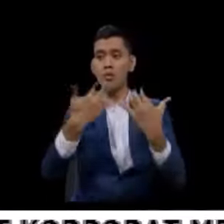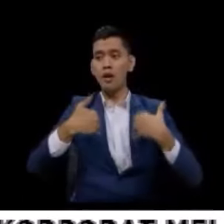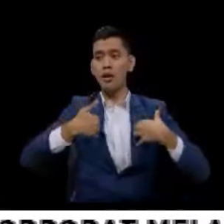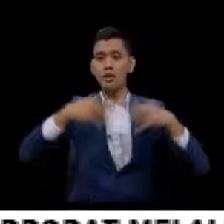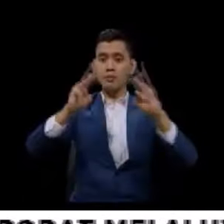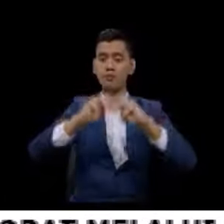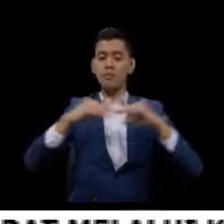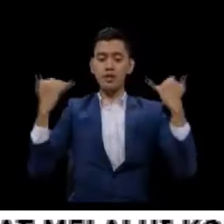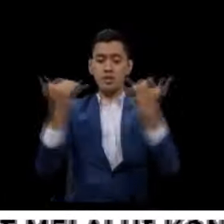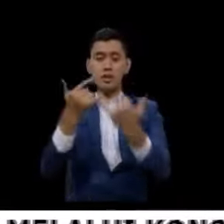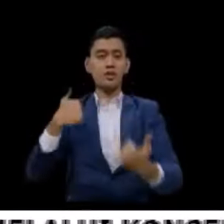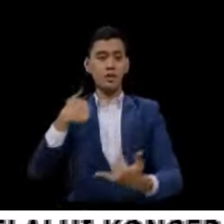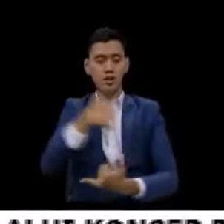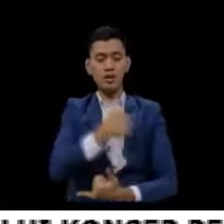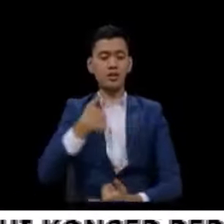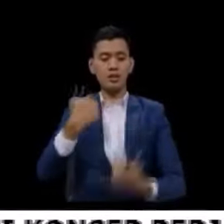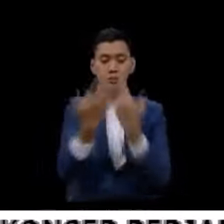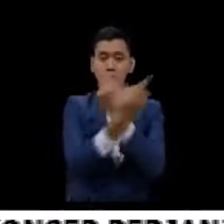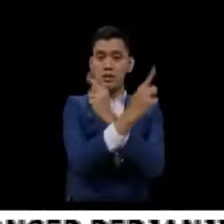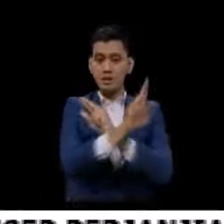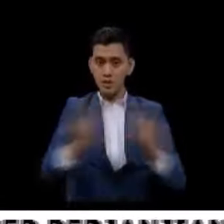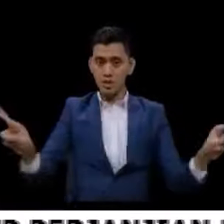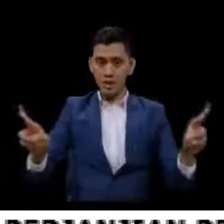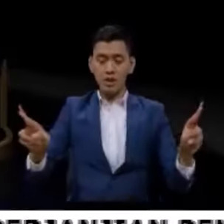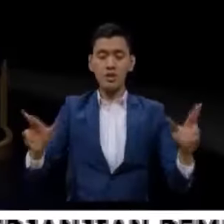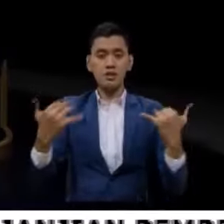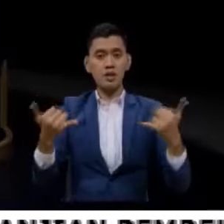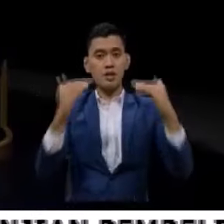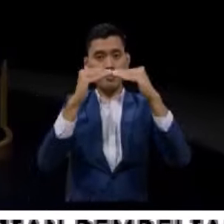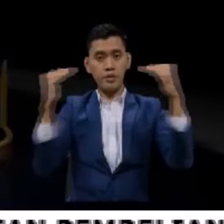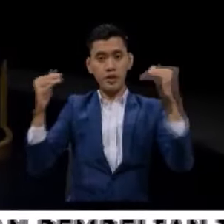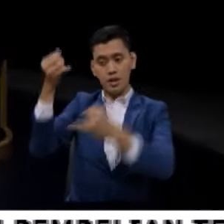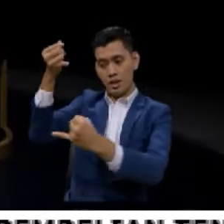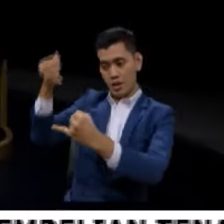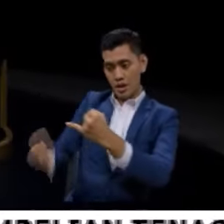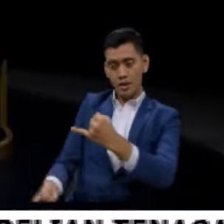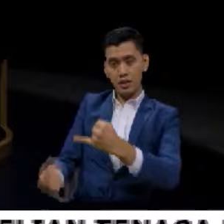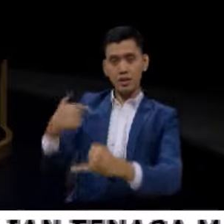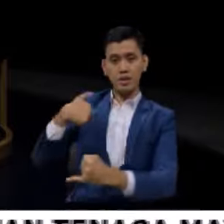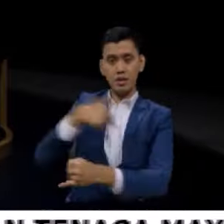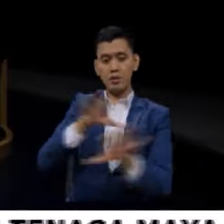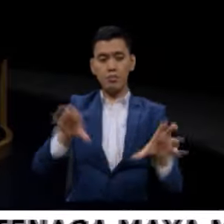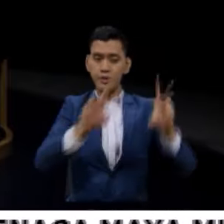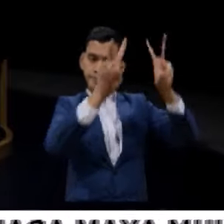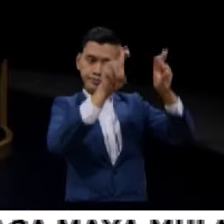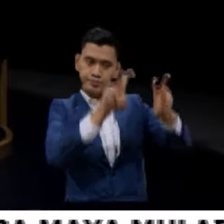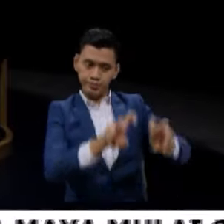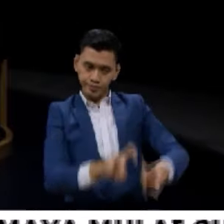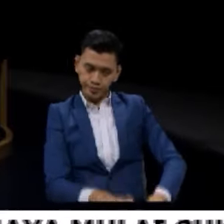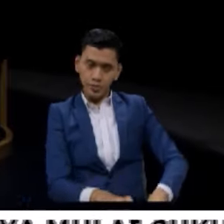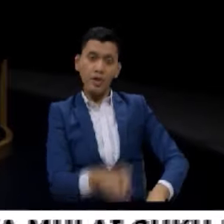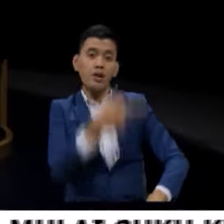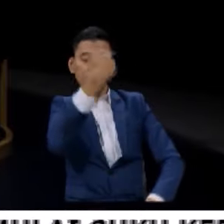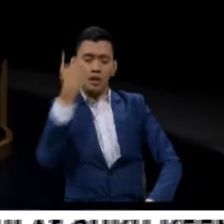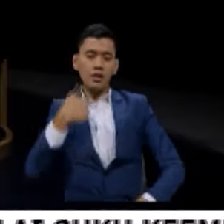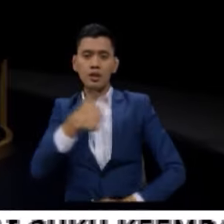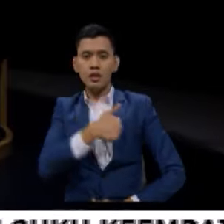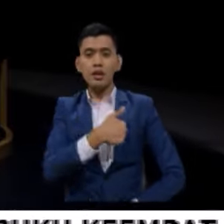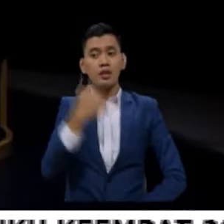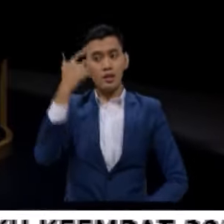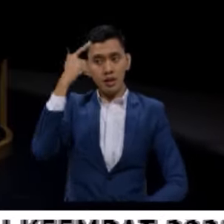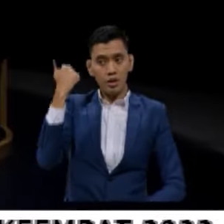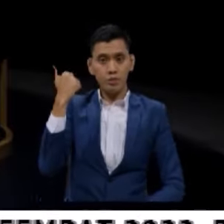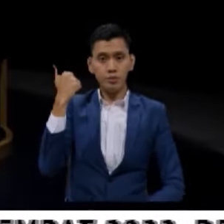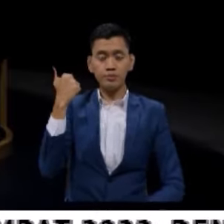semangatnya Thai salah dan persiapan dan lengket Takeda kita sedang membuat berapa buka-buka seperti begitu karena kitab sedap